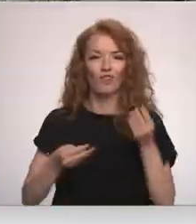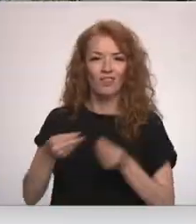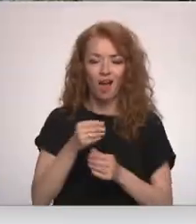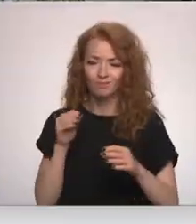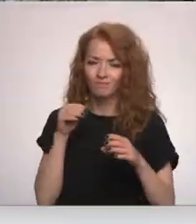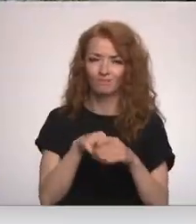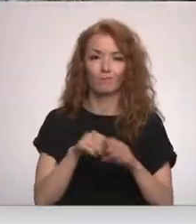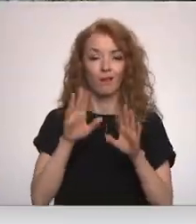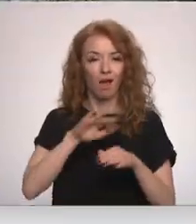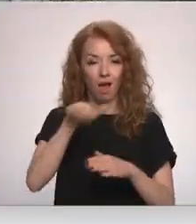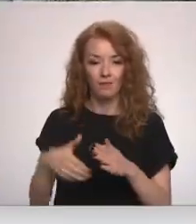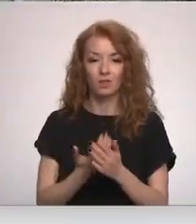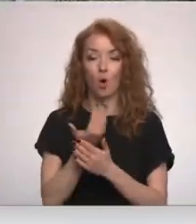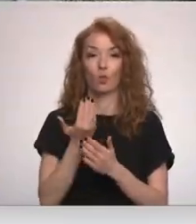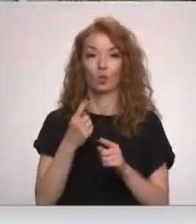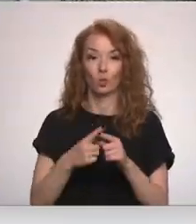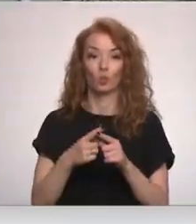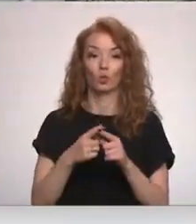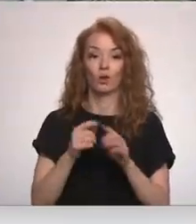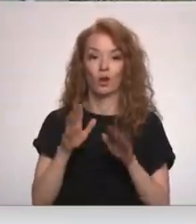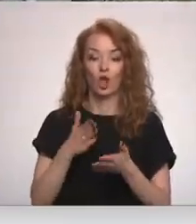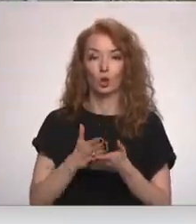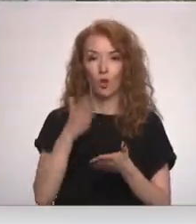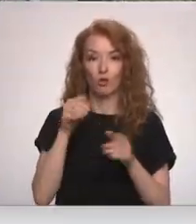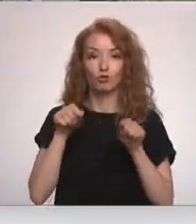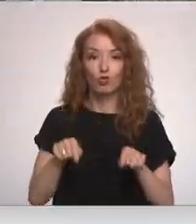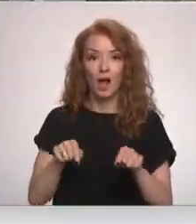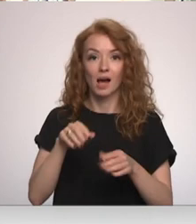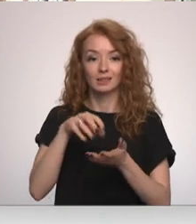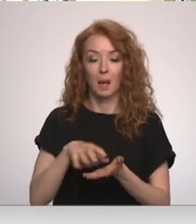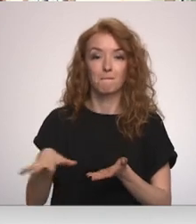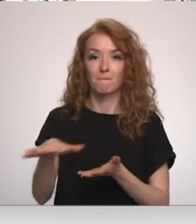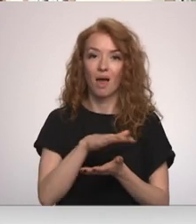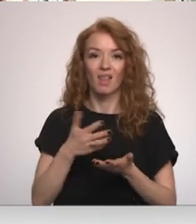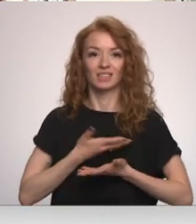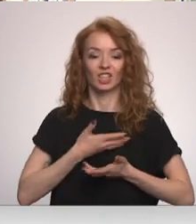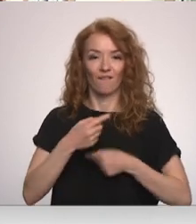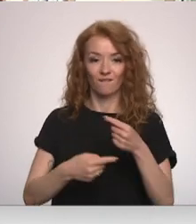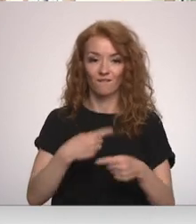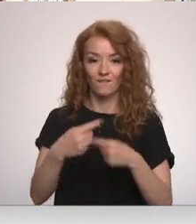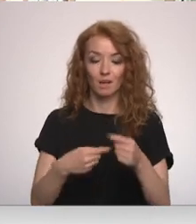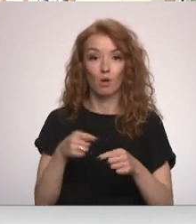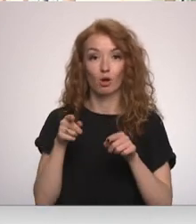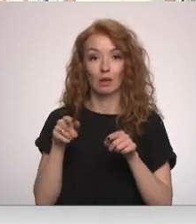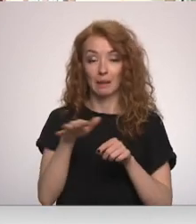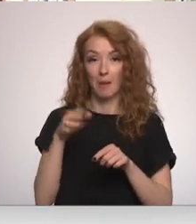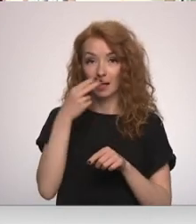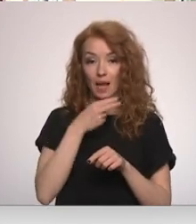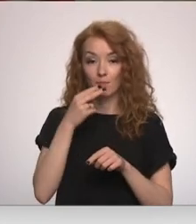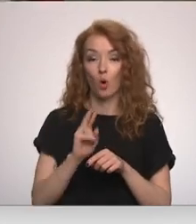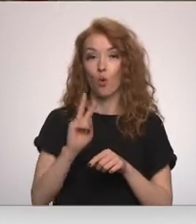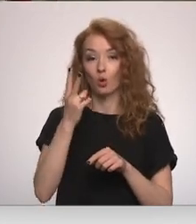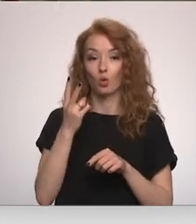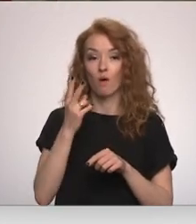lai atjaunotu un notiktu šī Saļņavas cīmatā kaut kāda dzīvība. Dzierkaļu ģimene Salnavā saimnieko otro vasaru,